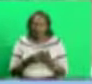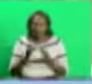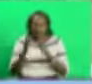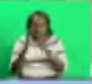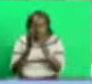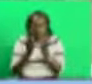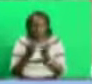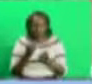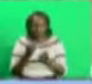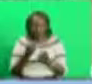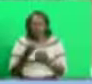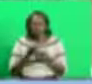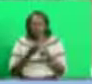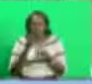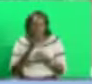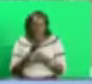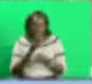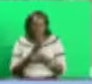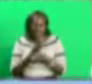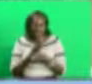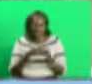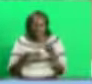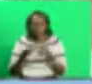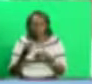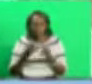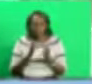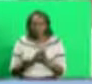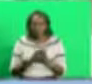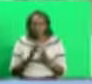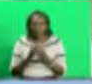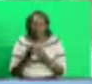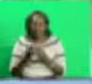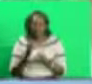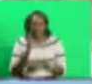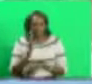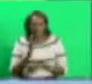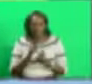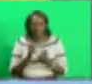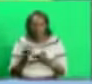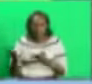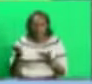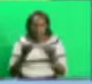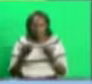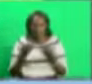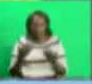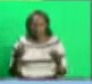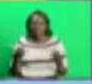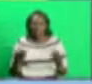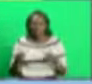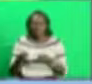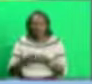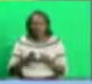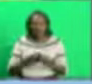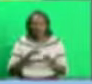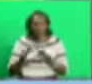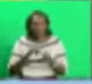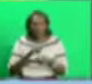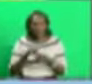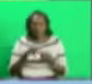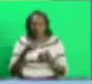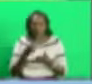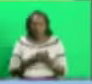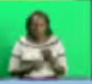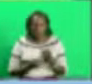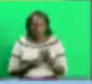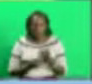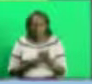WhatsApp. Ninunue unidecorate. Sasa unaona kuna wale wanalete vitu. Pia ananieleza kuhusu kinyago hiki